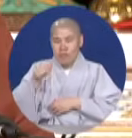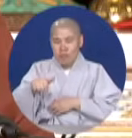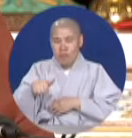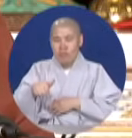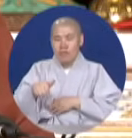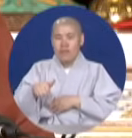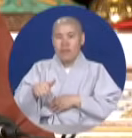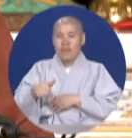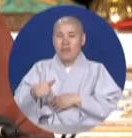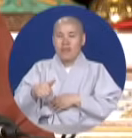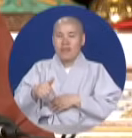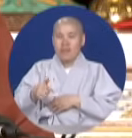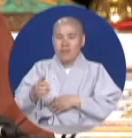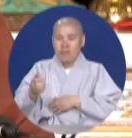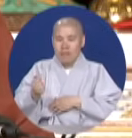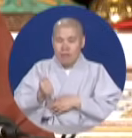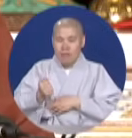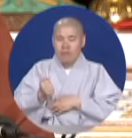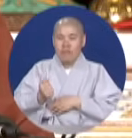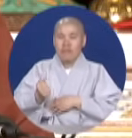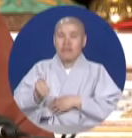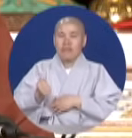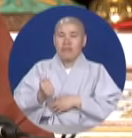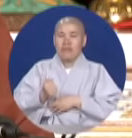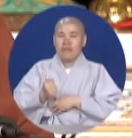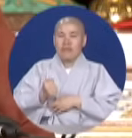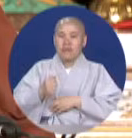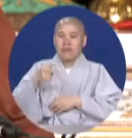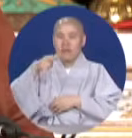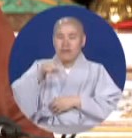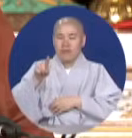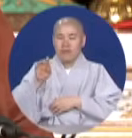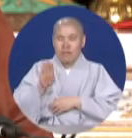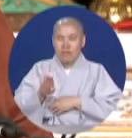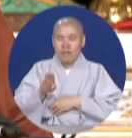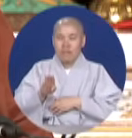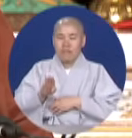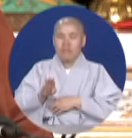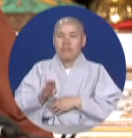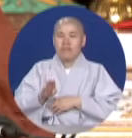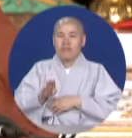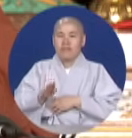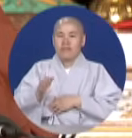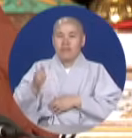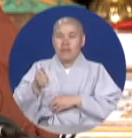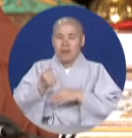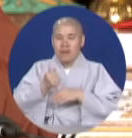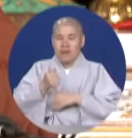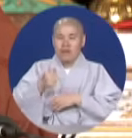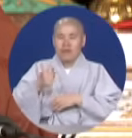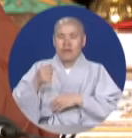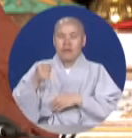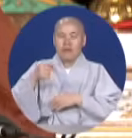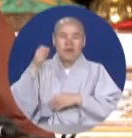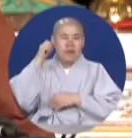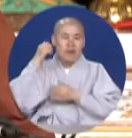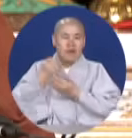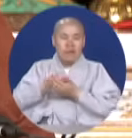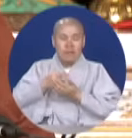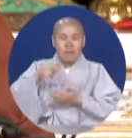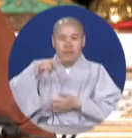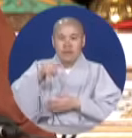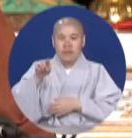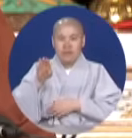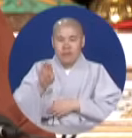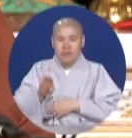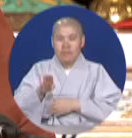왜 포섭할 섭자 있잖아요. 거둬들일 섭자, 간직할 지자. 손과 발을 다